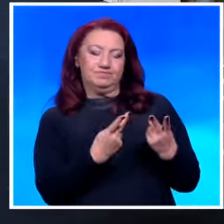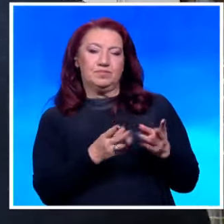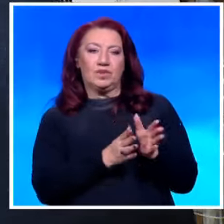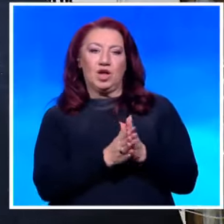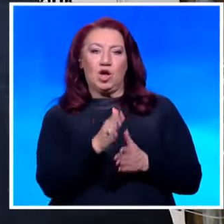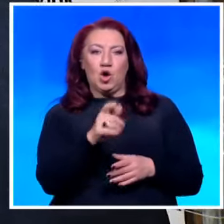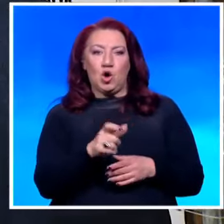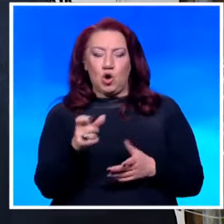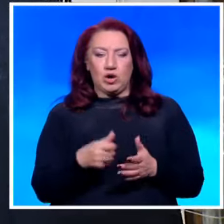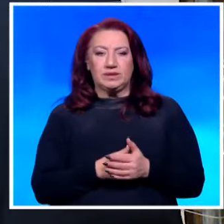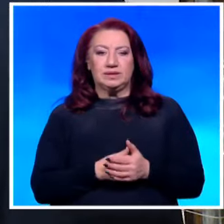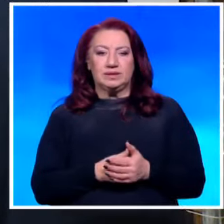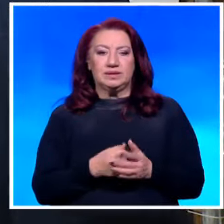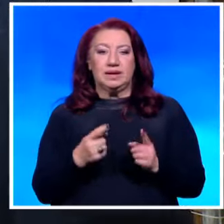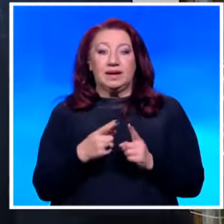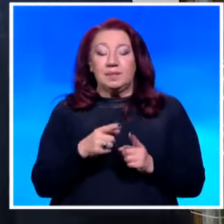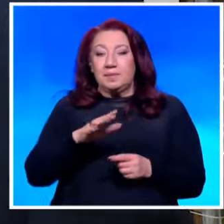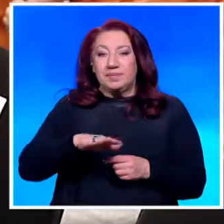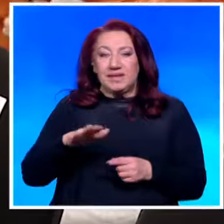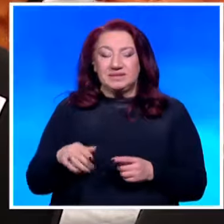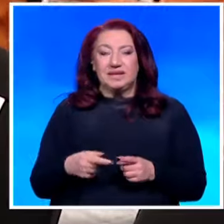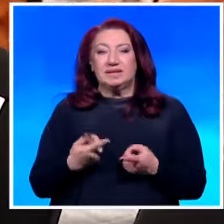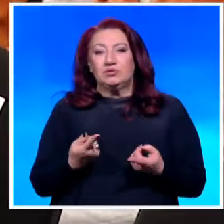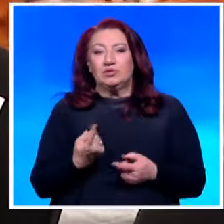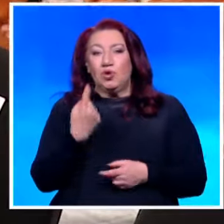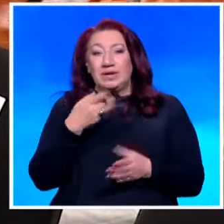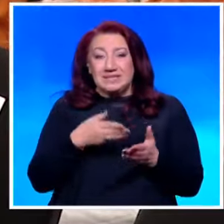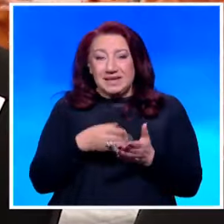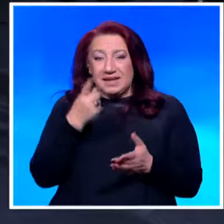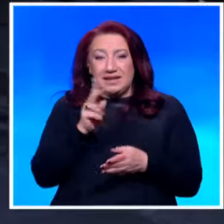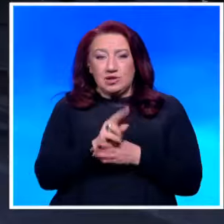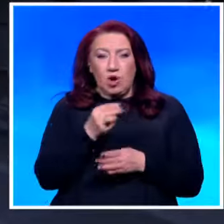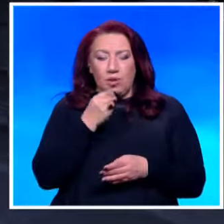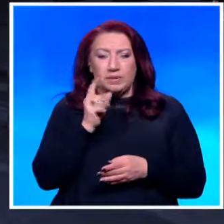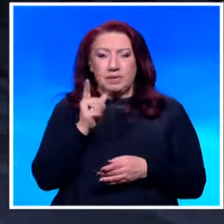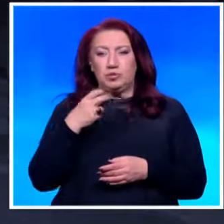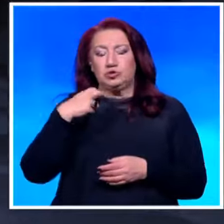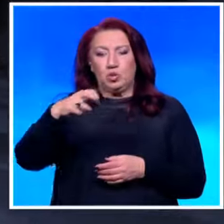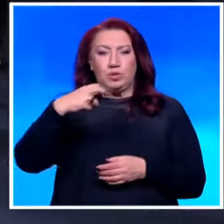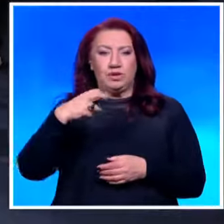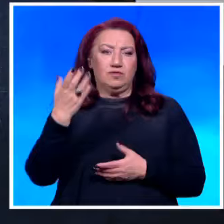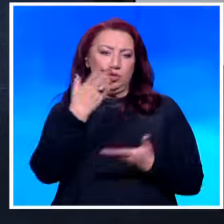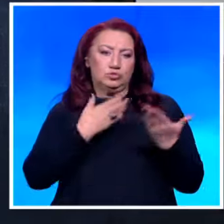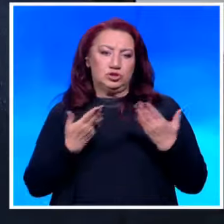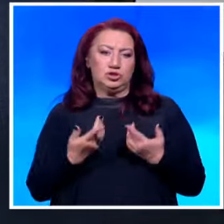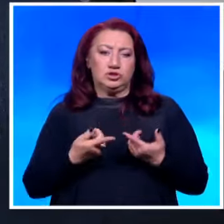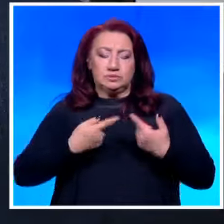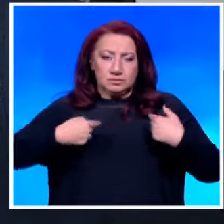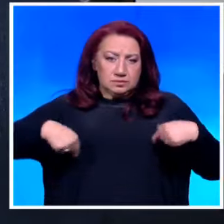които заради един обяд биха отишли на училище. Всеки от нас трябва да направи нещо. Всеки от нас, дори да